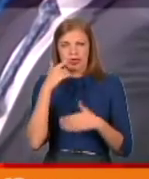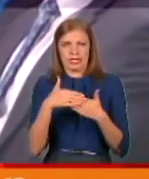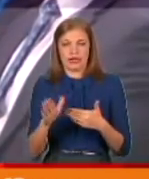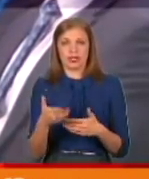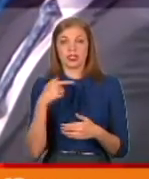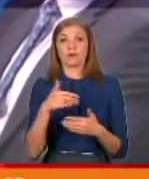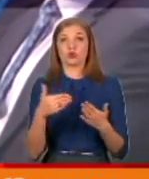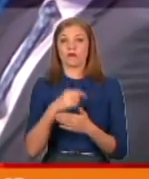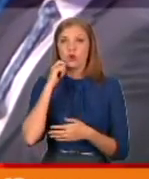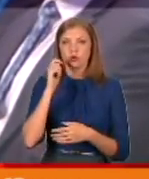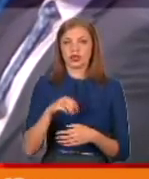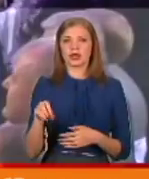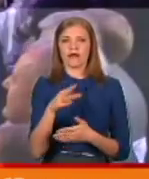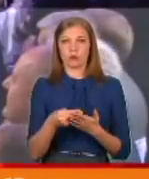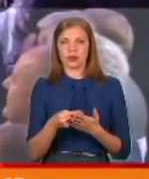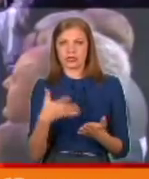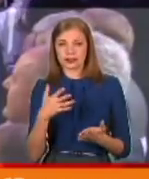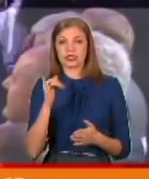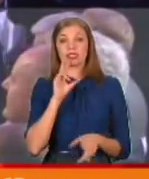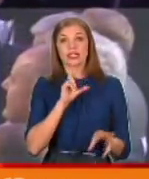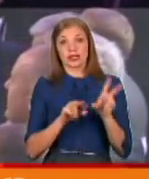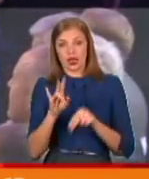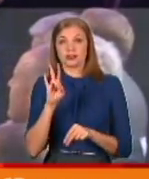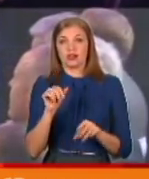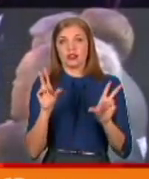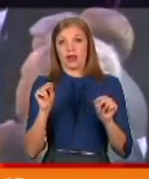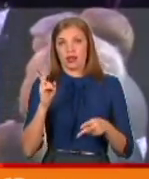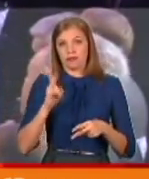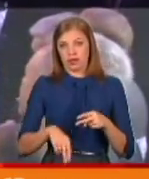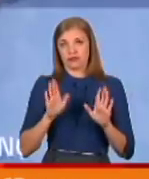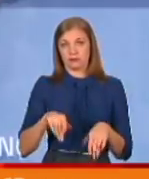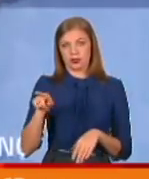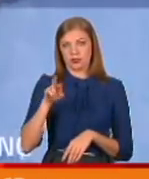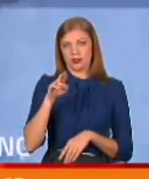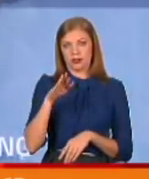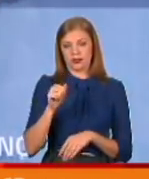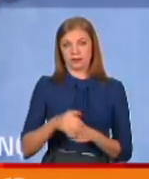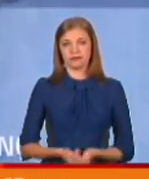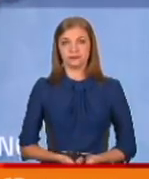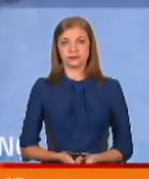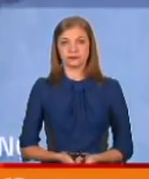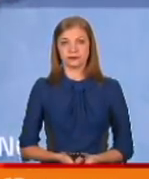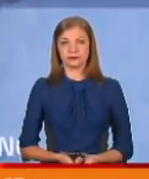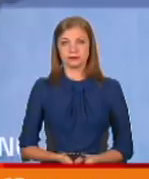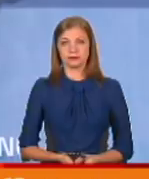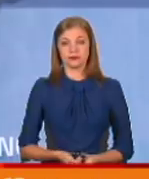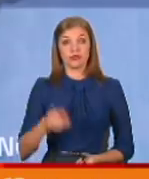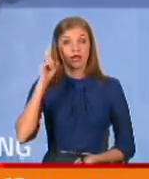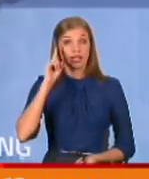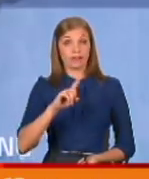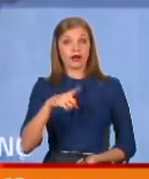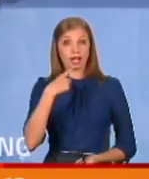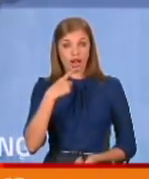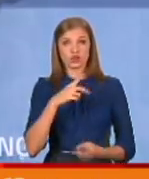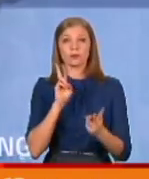Україна, форпост, європейські цінності і надія на хеппі-енд у Ялті. Just say. Євреї